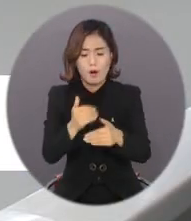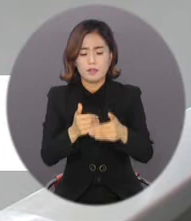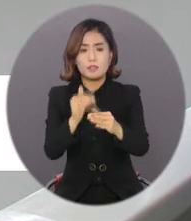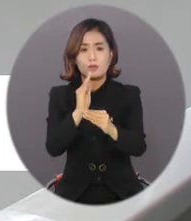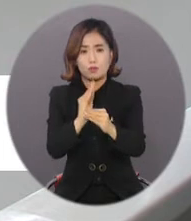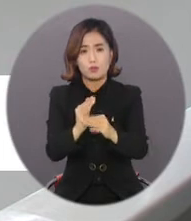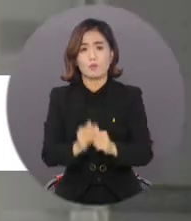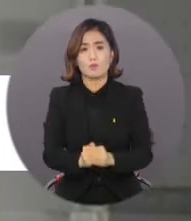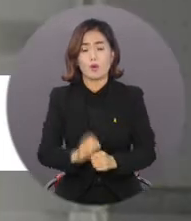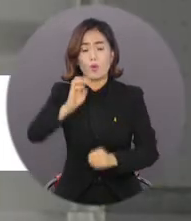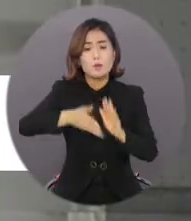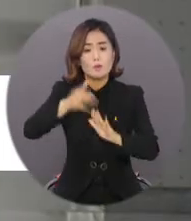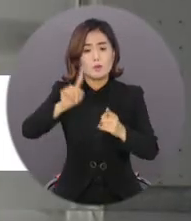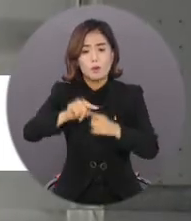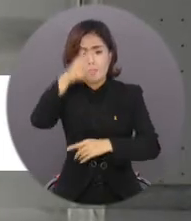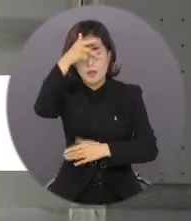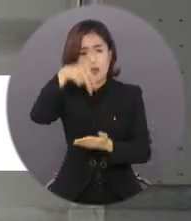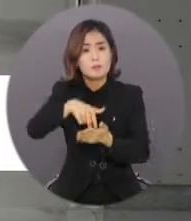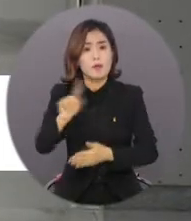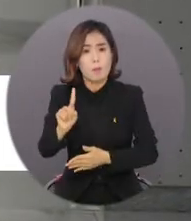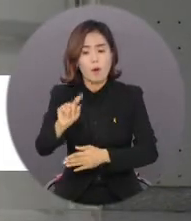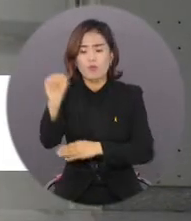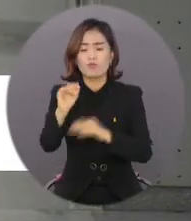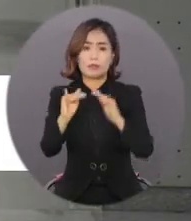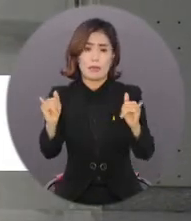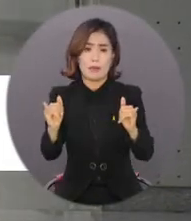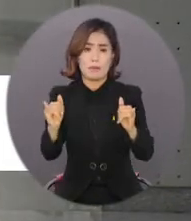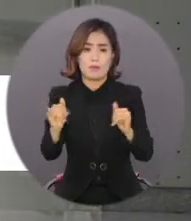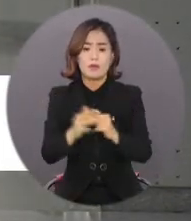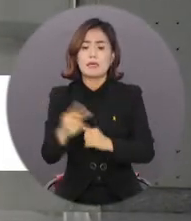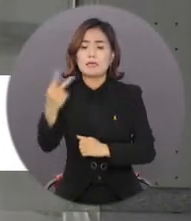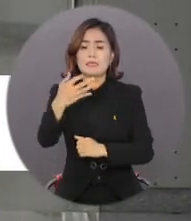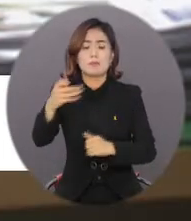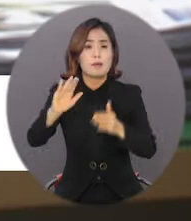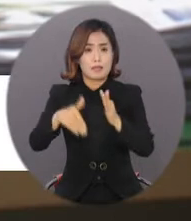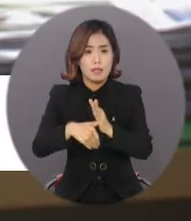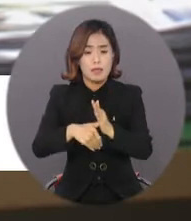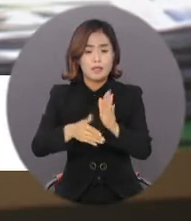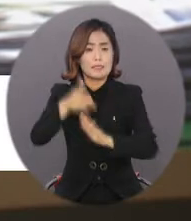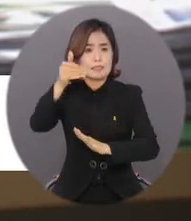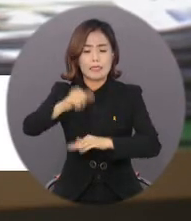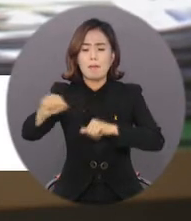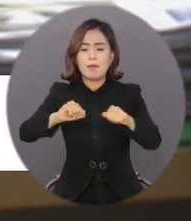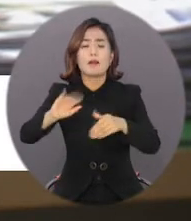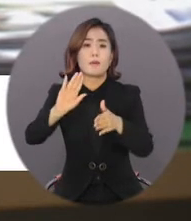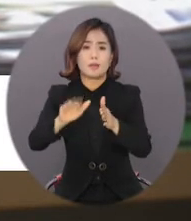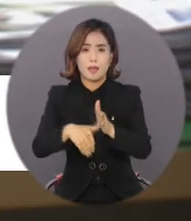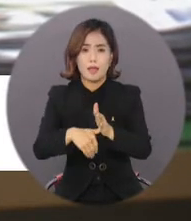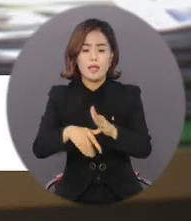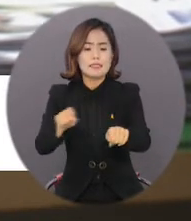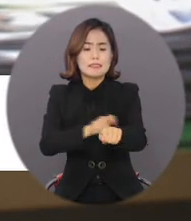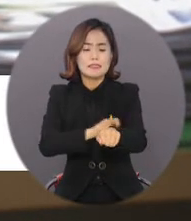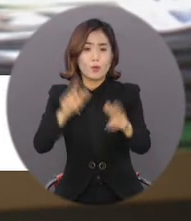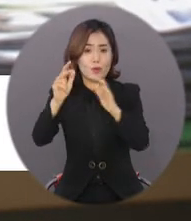있습니다. 광주시와 경찰에 따르면 운전기사 A씨가 지난 2018년 이 시장 캠프에서 활동하며